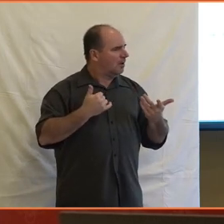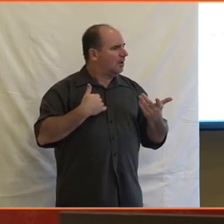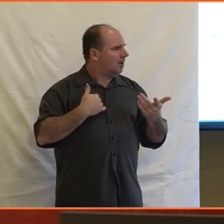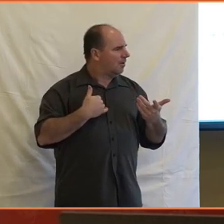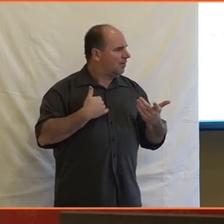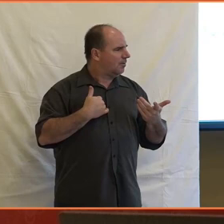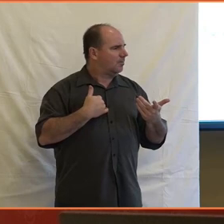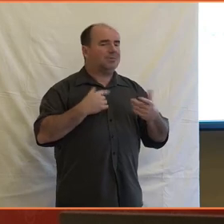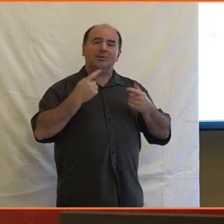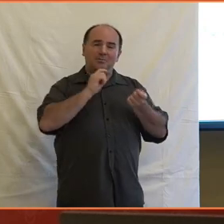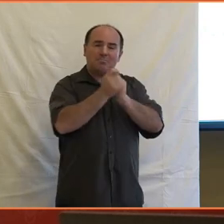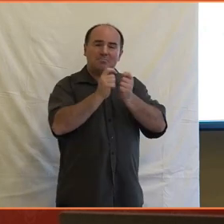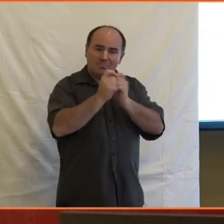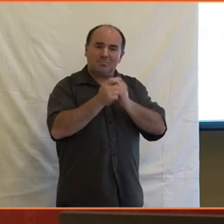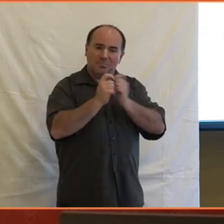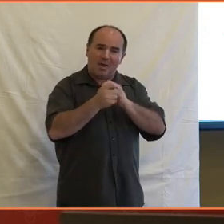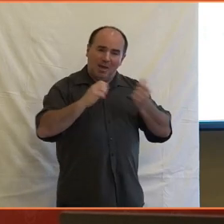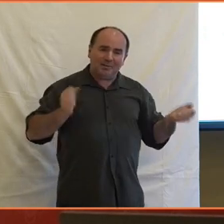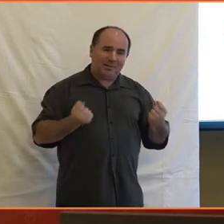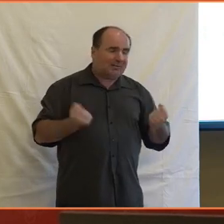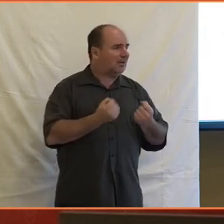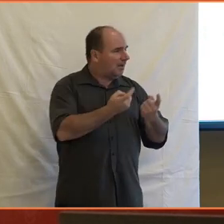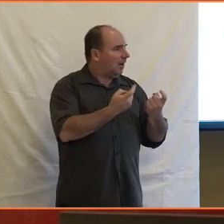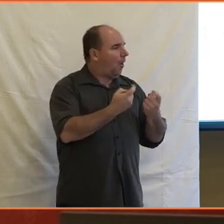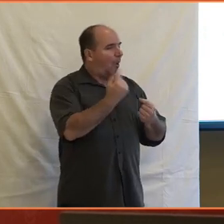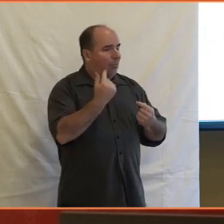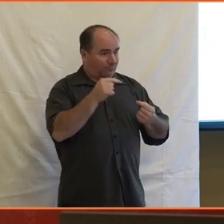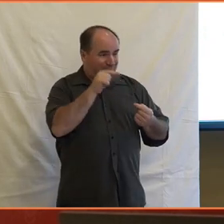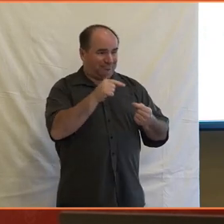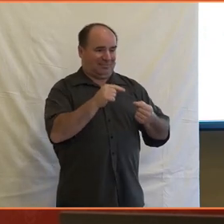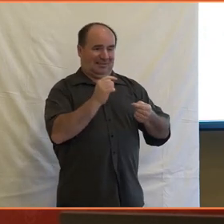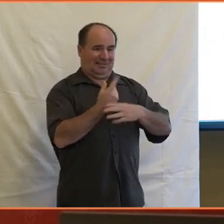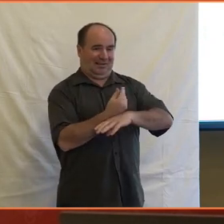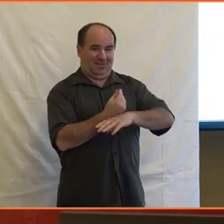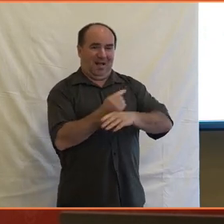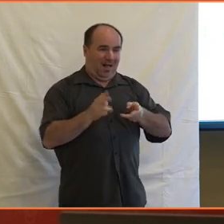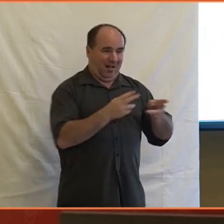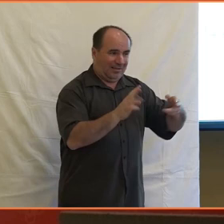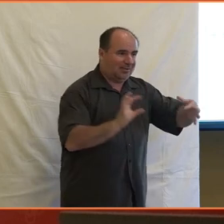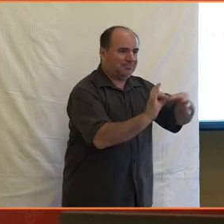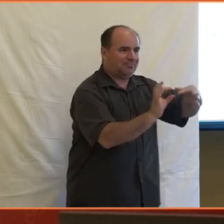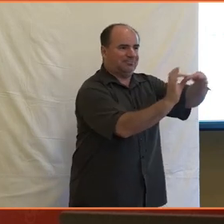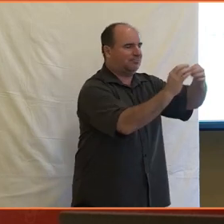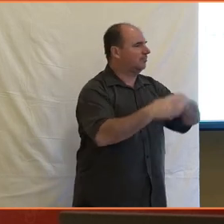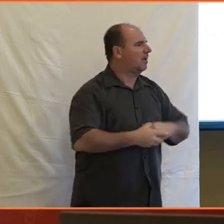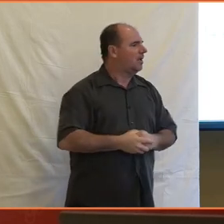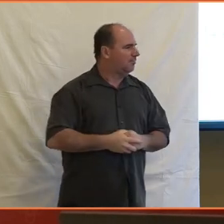za těma změnama a jdou po té digitální cestě, ale viditelně to zaprvé nemáme